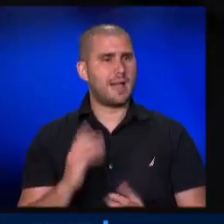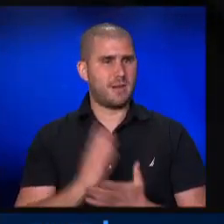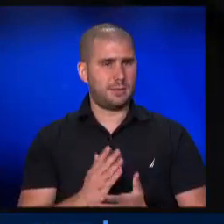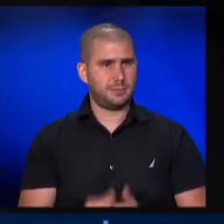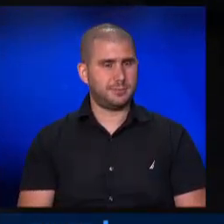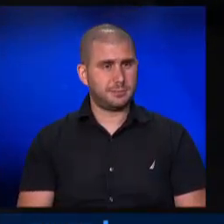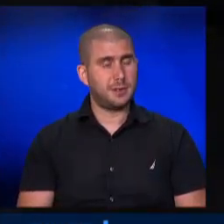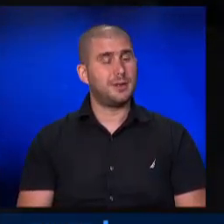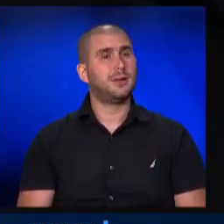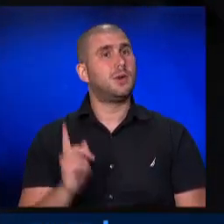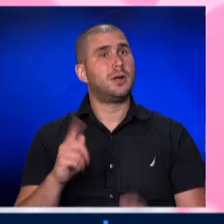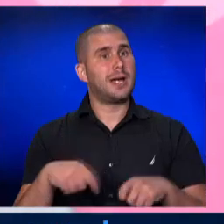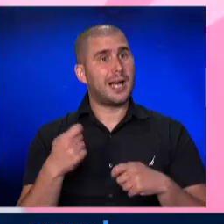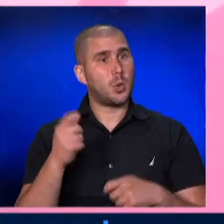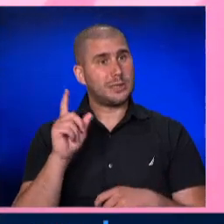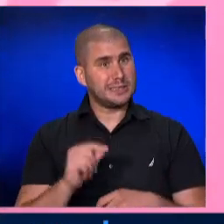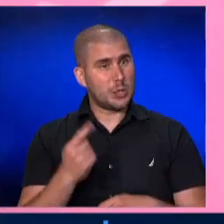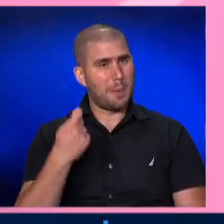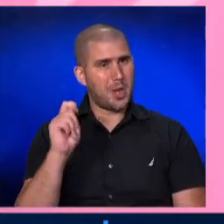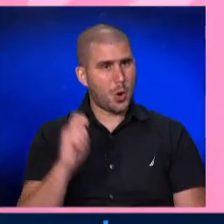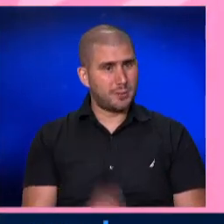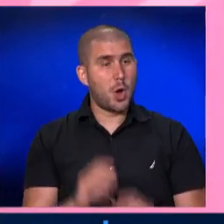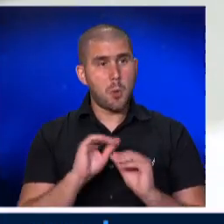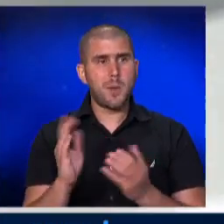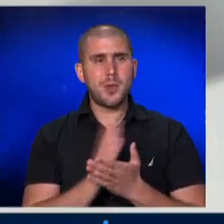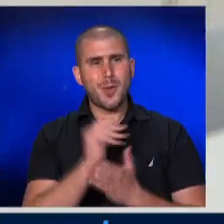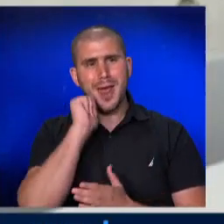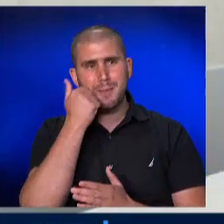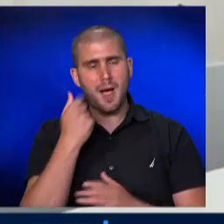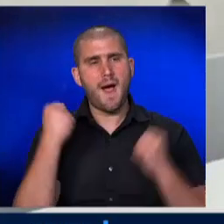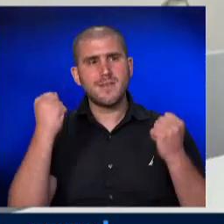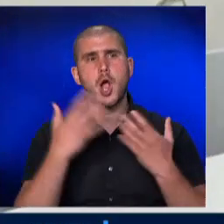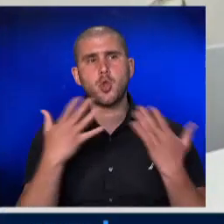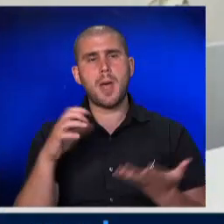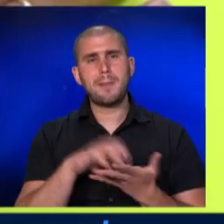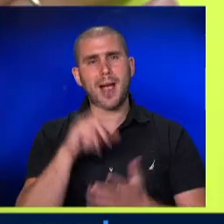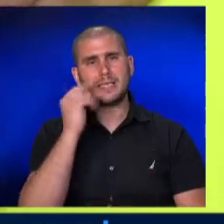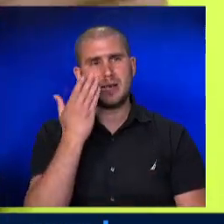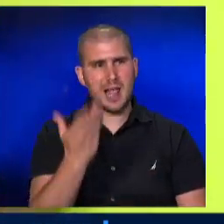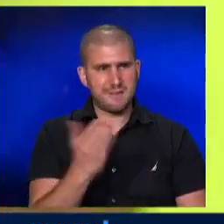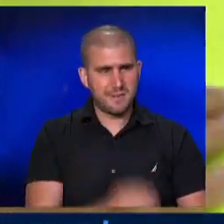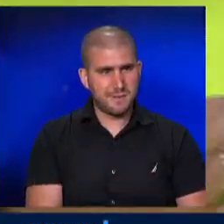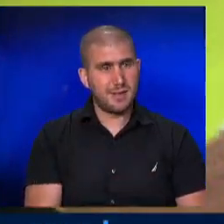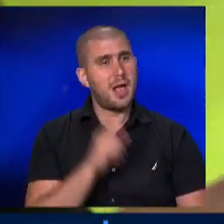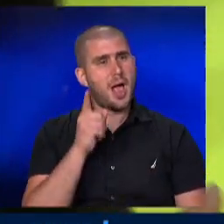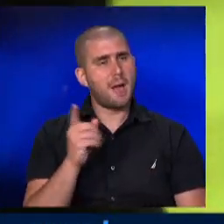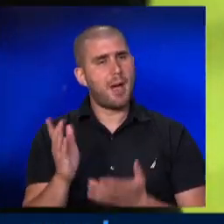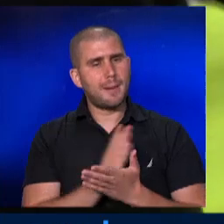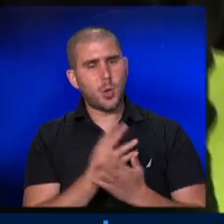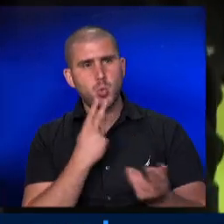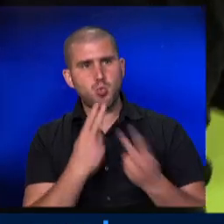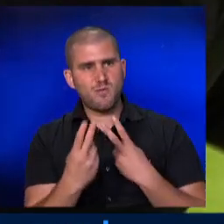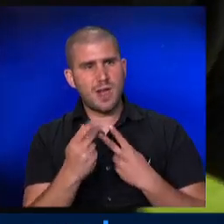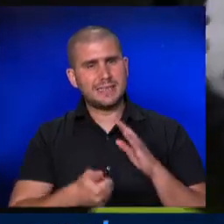לחשוב מה אנחנו כותבות. החינוך הזה. חינוך זול עולה ביוקר. המורות מתכוננות למחר. הפגנת ענק במרכז תל אביב, והן מכינות את התשובה